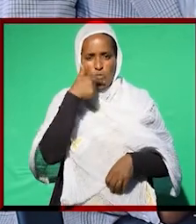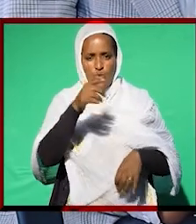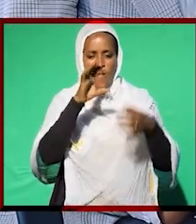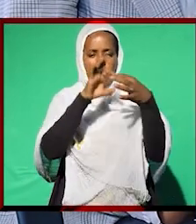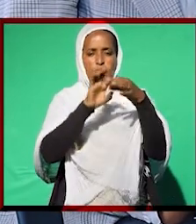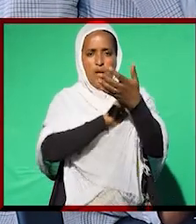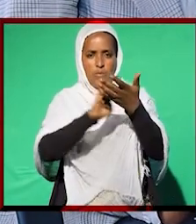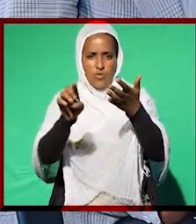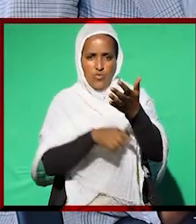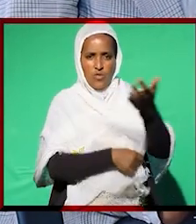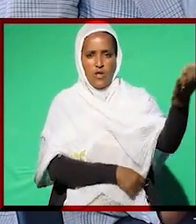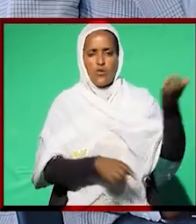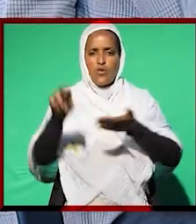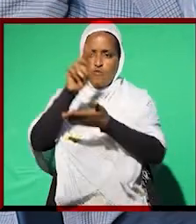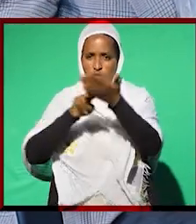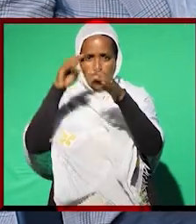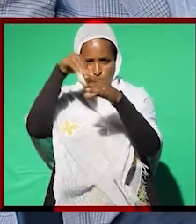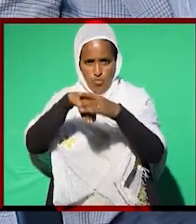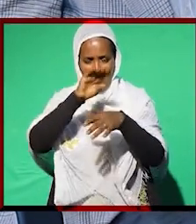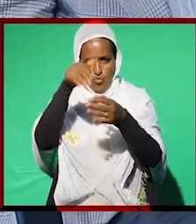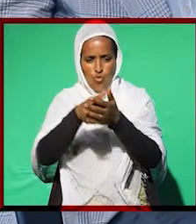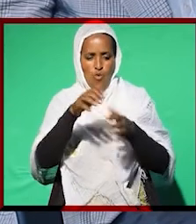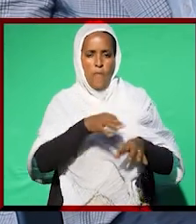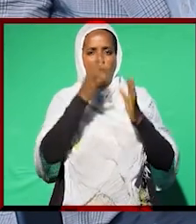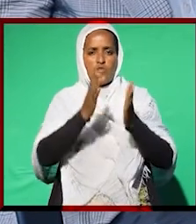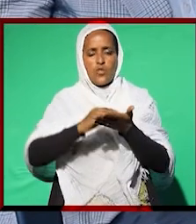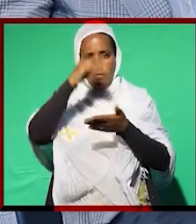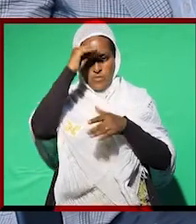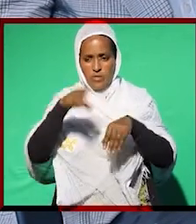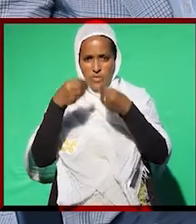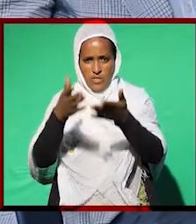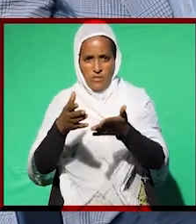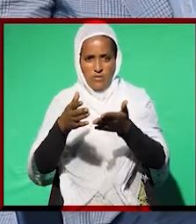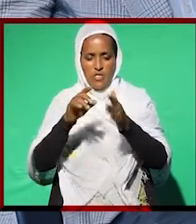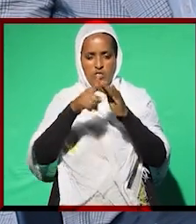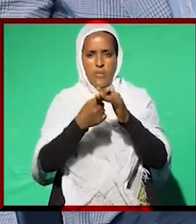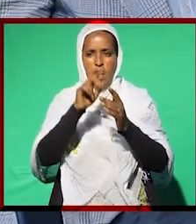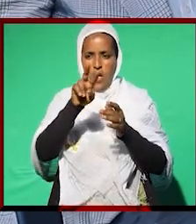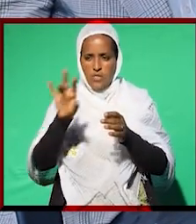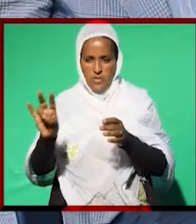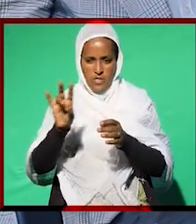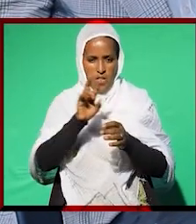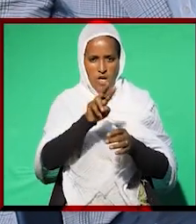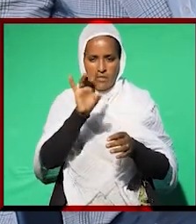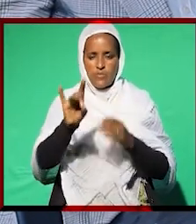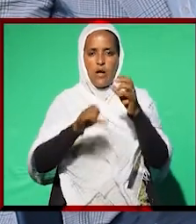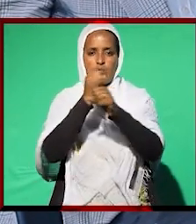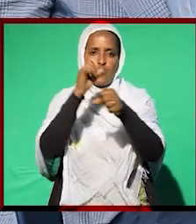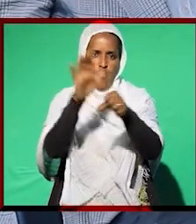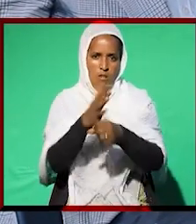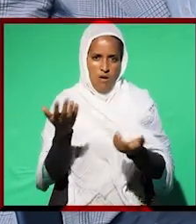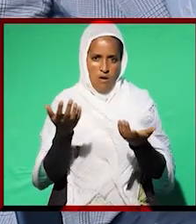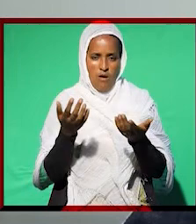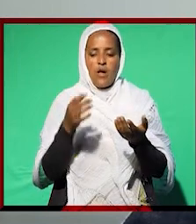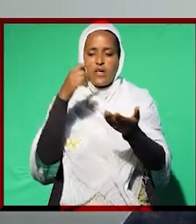ሃይማኖቱን እንዲያውቅ ብሎ ማህበረ ቅዱሳን በዩኒቨርሲቲዎች ውስጥ ሁሉ መንፈሳዊ ትምህርት መስጠት ከጀመረ ወደ 27 28